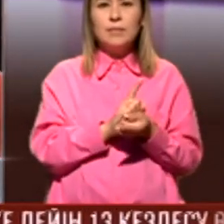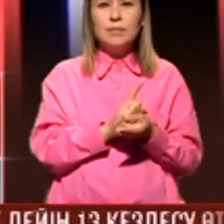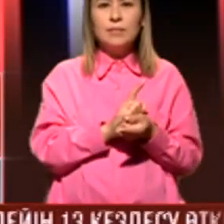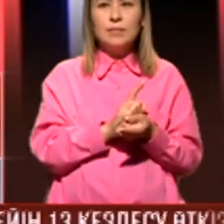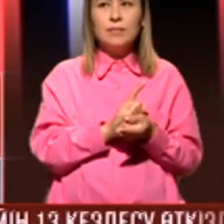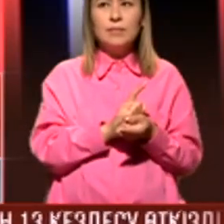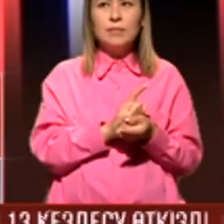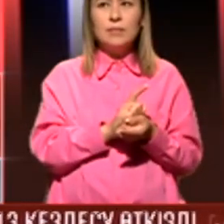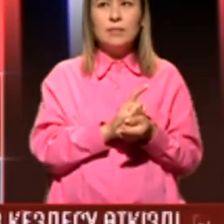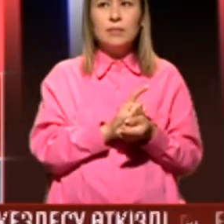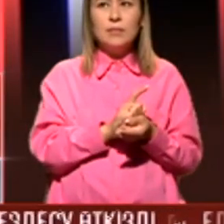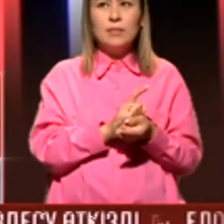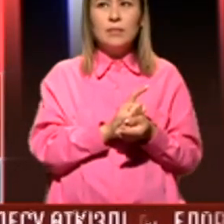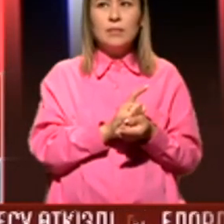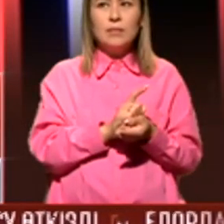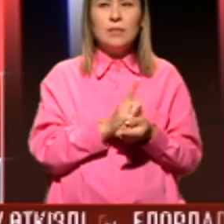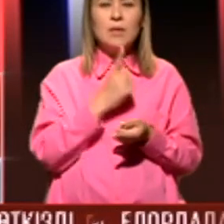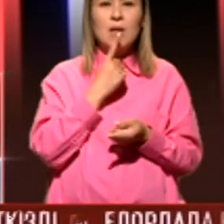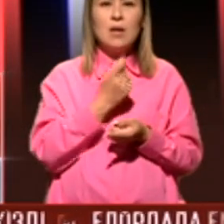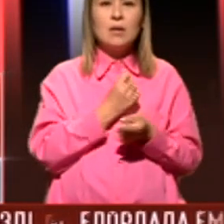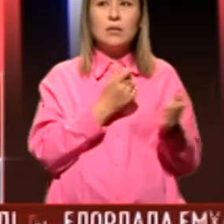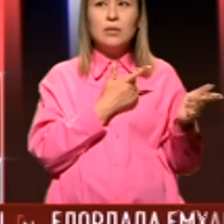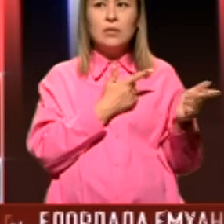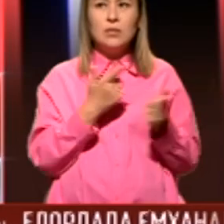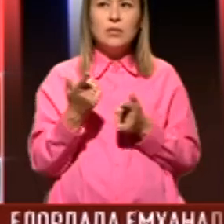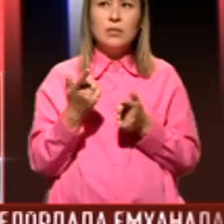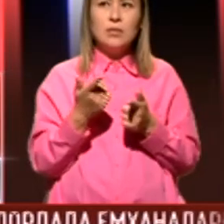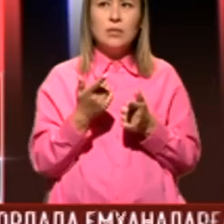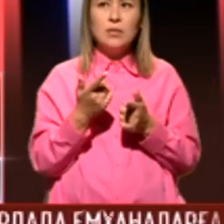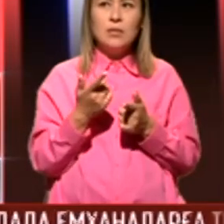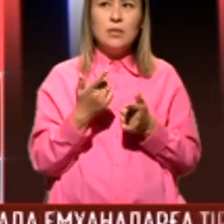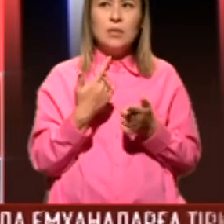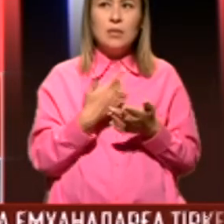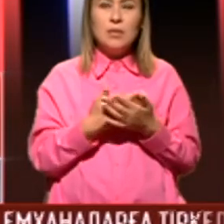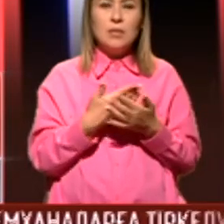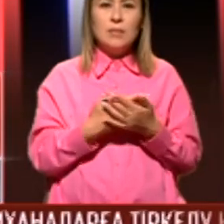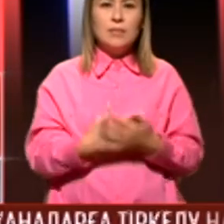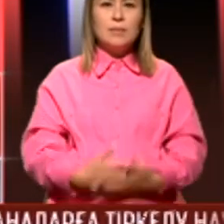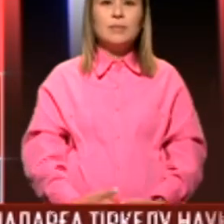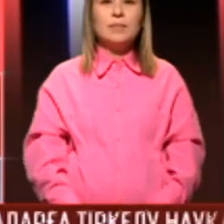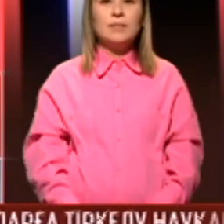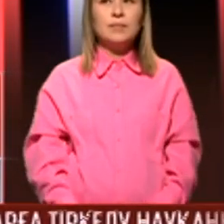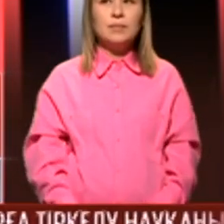кезеңнің алдында тұрмыз. Әскеріміз дайын деп отырсыз. Дайындық немен өлшенеді? Дайындық біріншіден ол